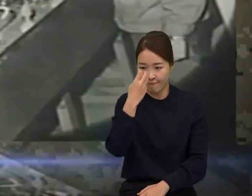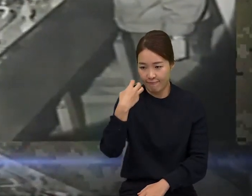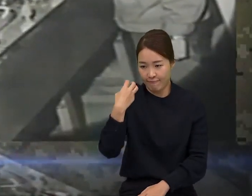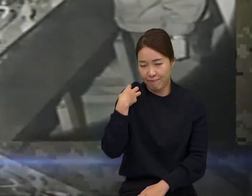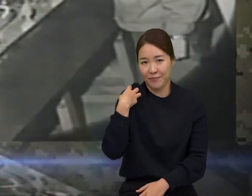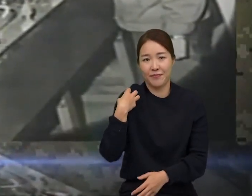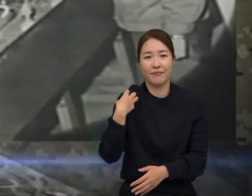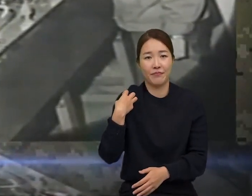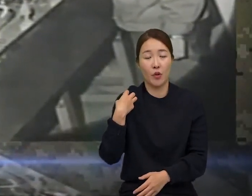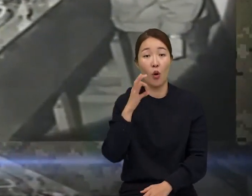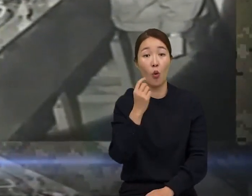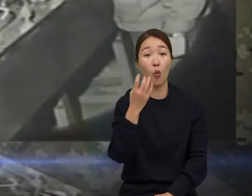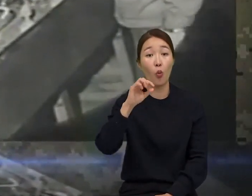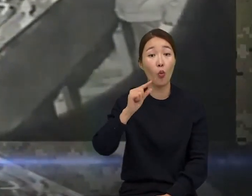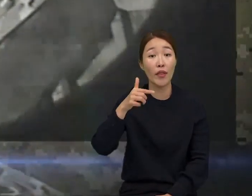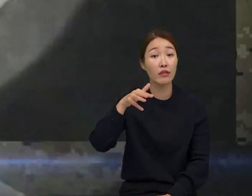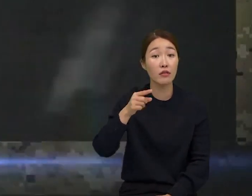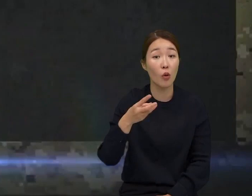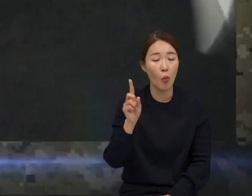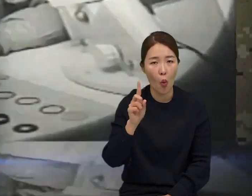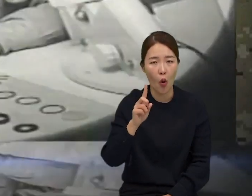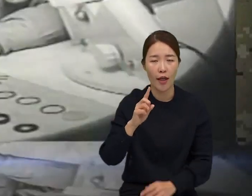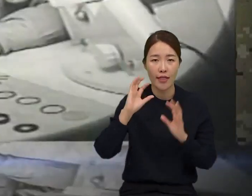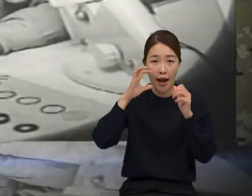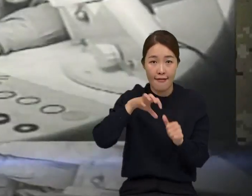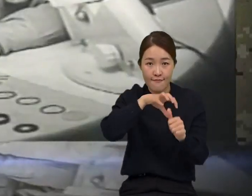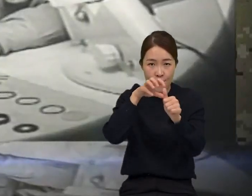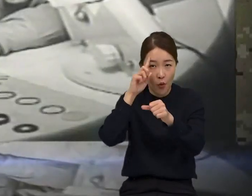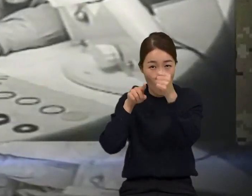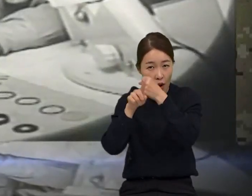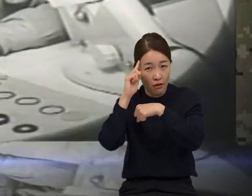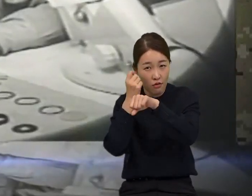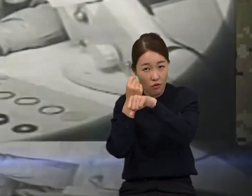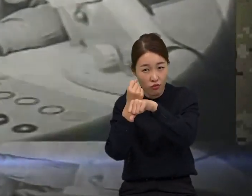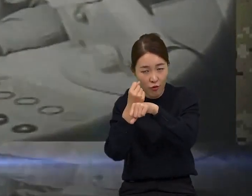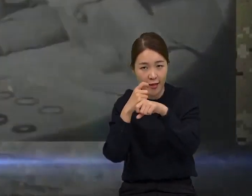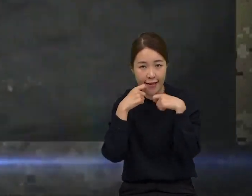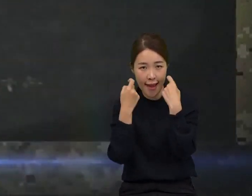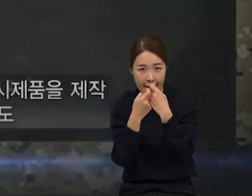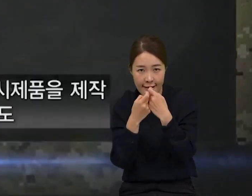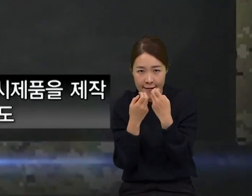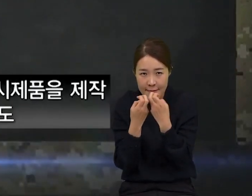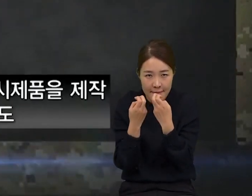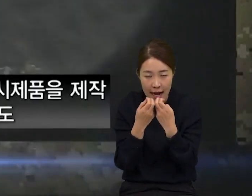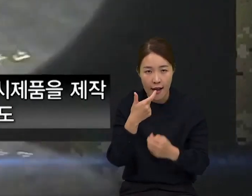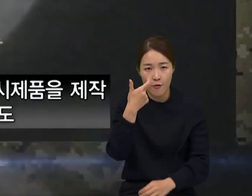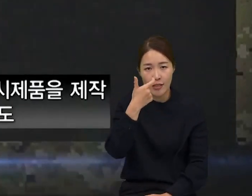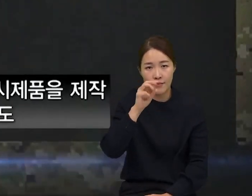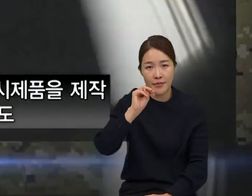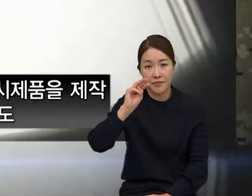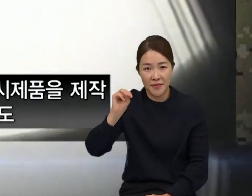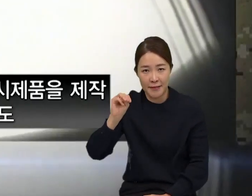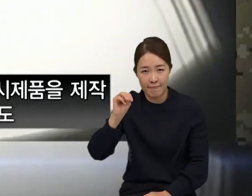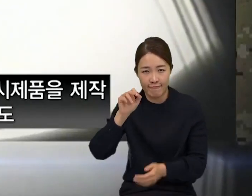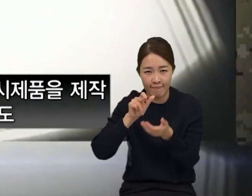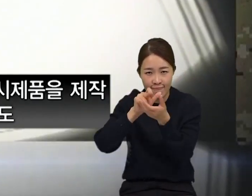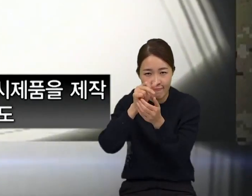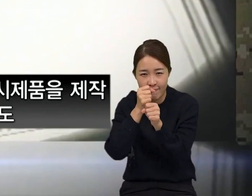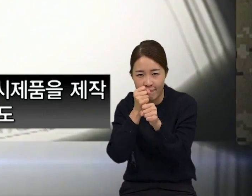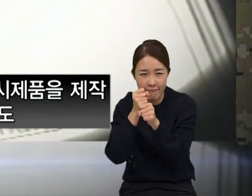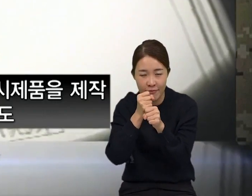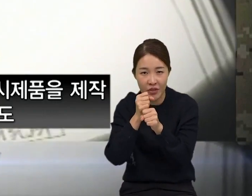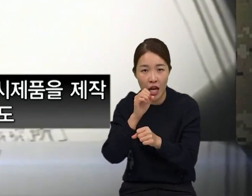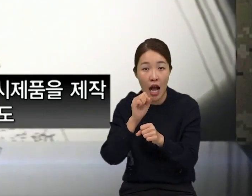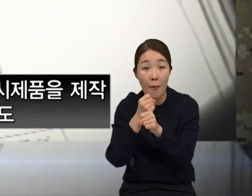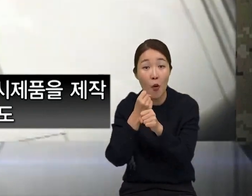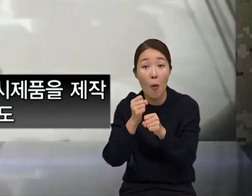오원철은 국방과학연구소에서 개인 화기와 60mm 박격포 제작에 나섰다. 암호명,